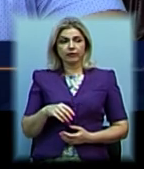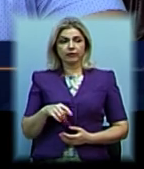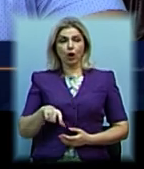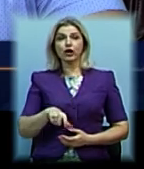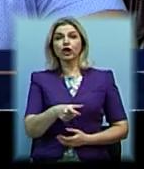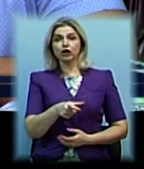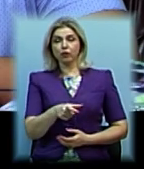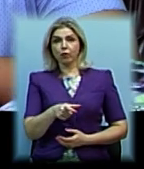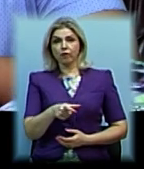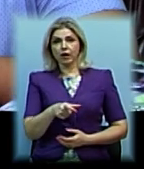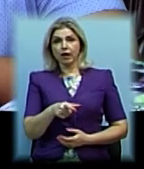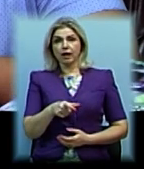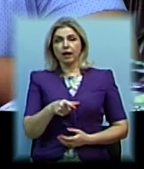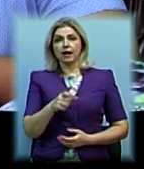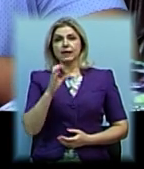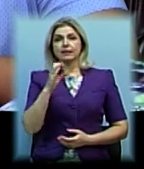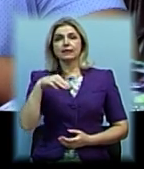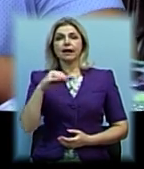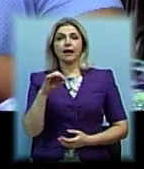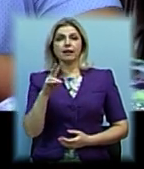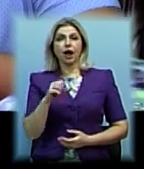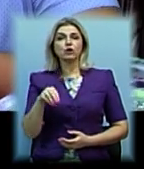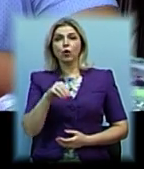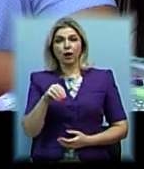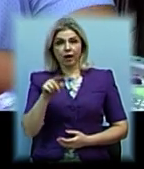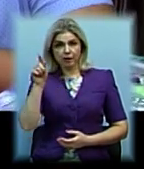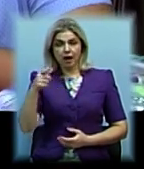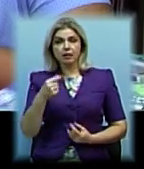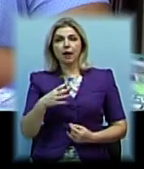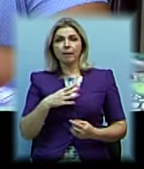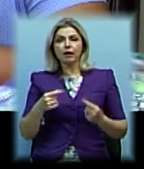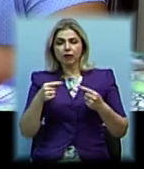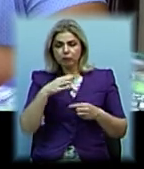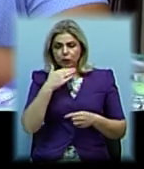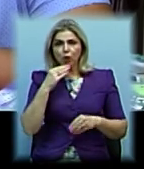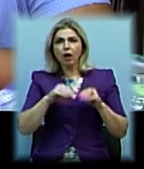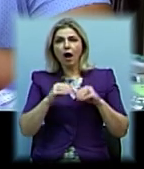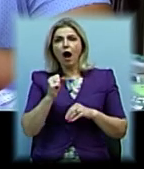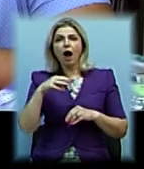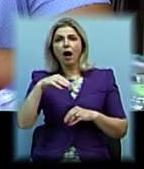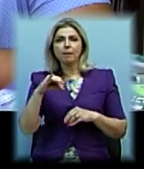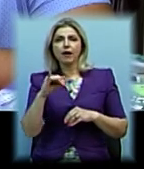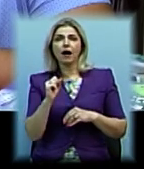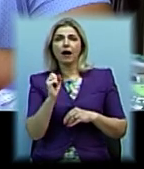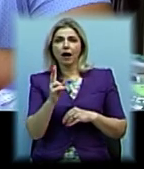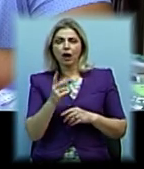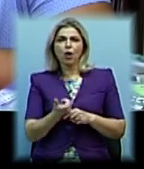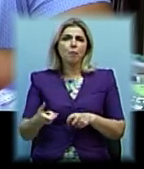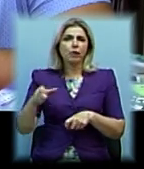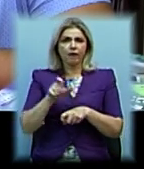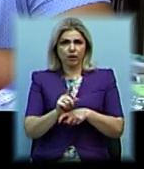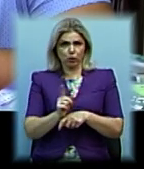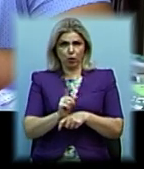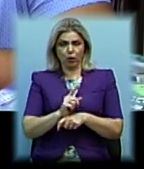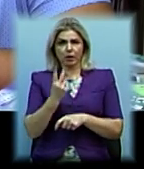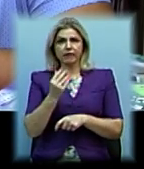значить, річкової сміського пляжу «Стрілка», де було зазначено вміст аміаку перевищення норми